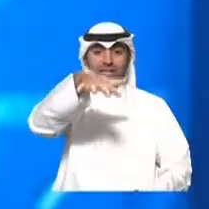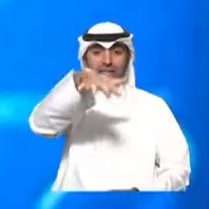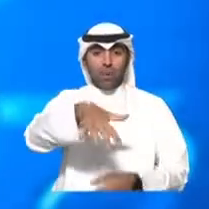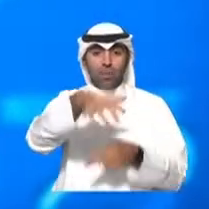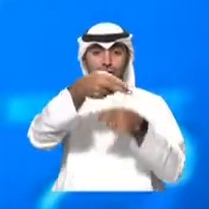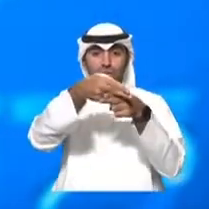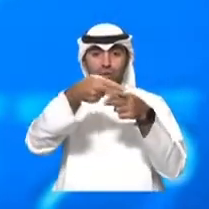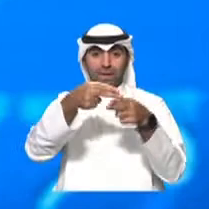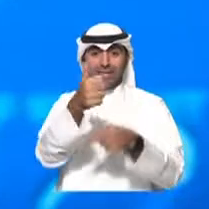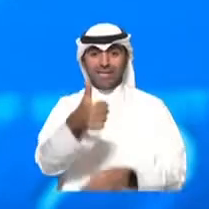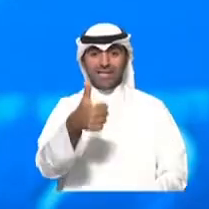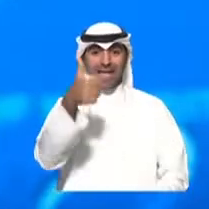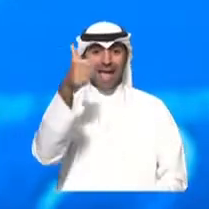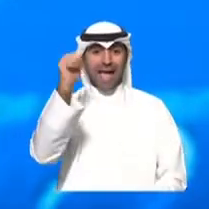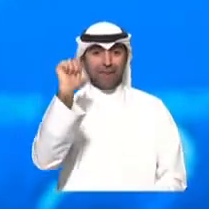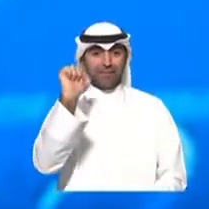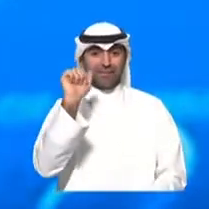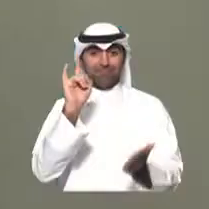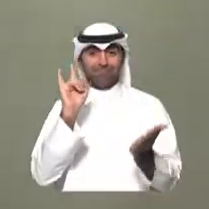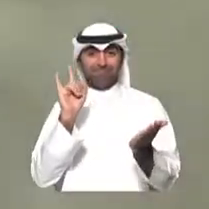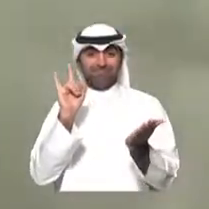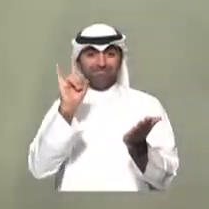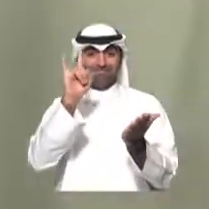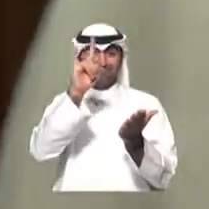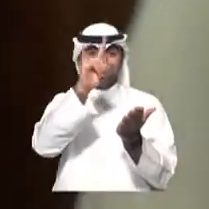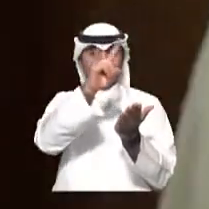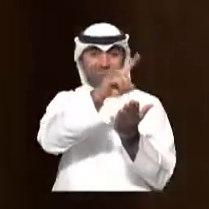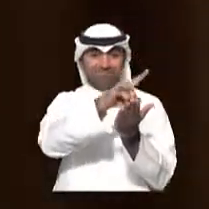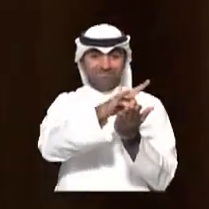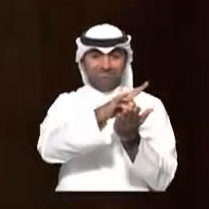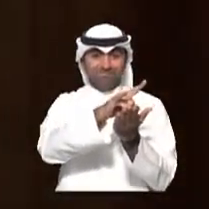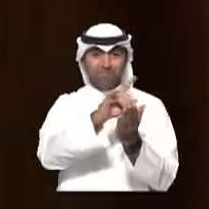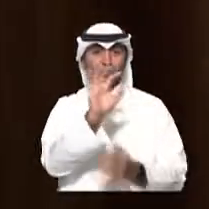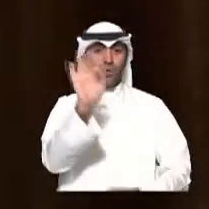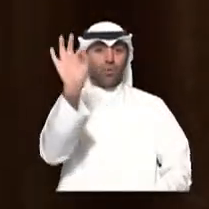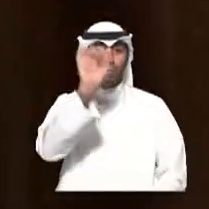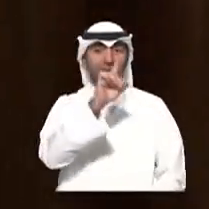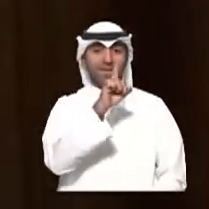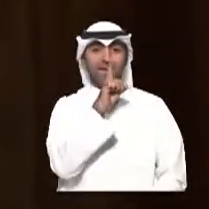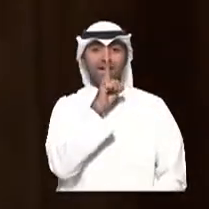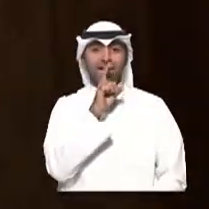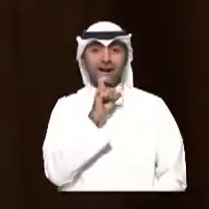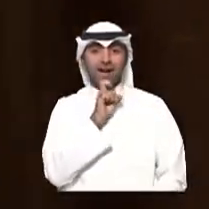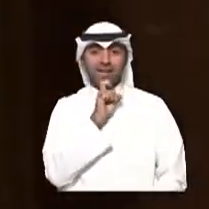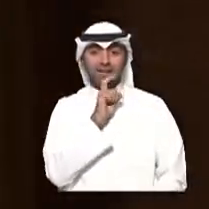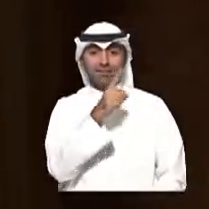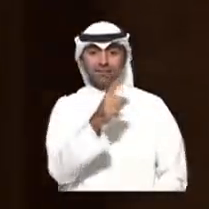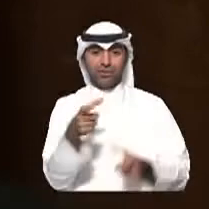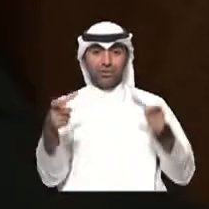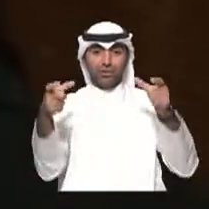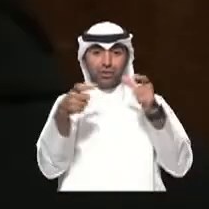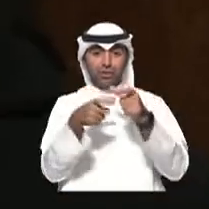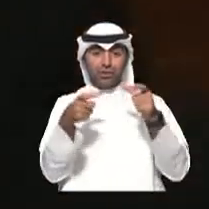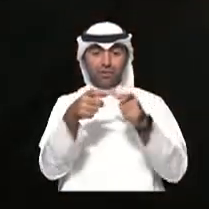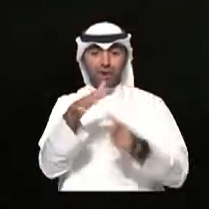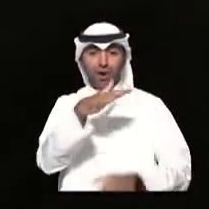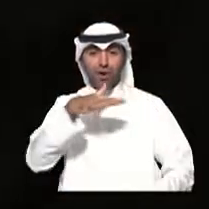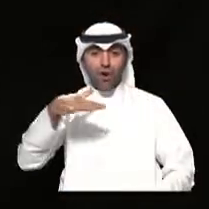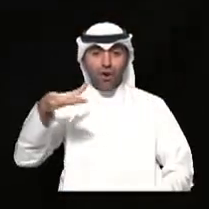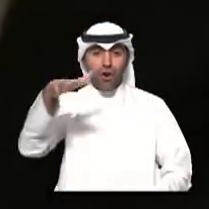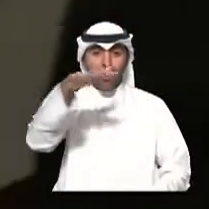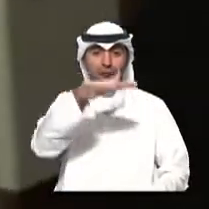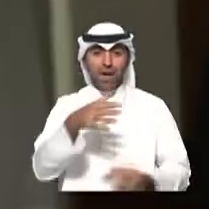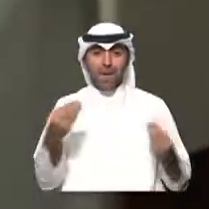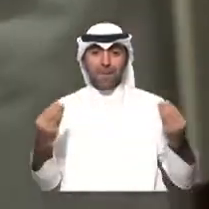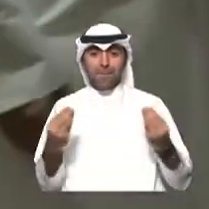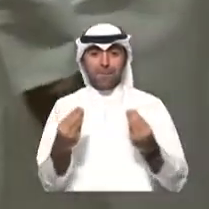جلسة مباحثات مع رئيس مجلس الشورى القطري حسن الغانم بحضور عدد من أعضاء المجلس. وفي